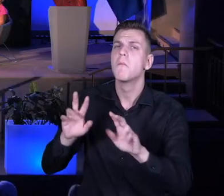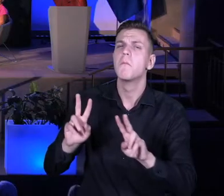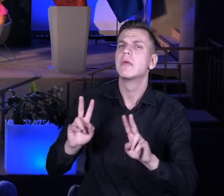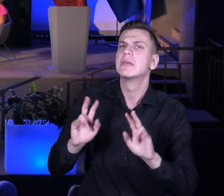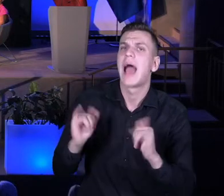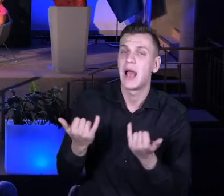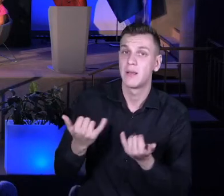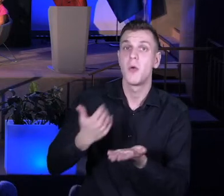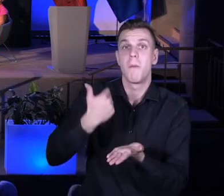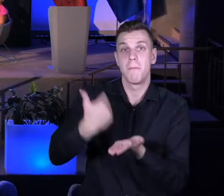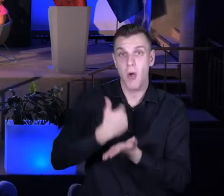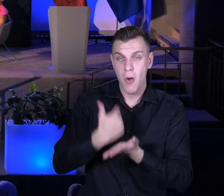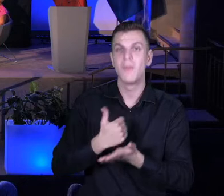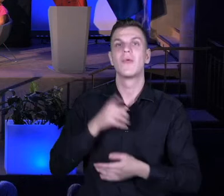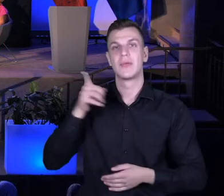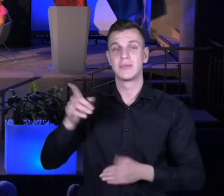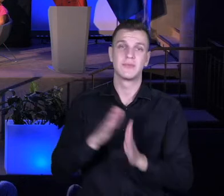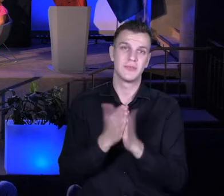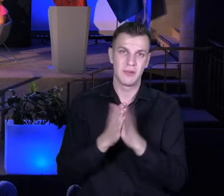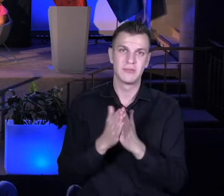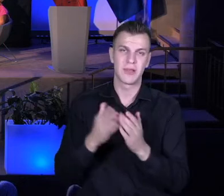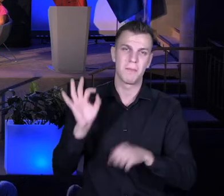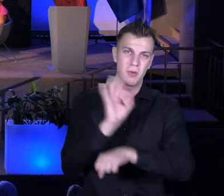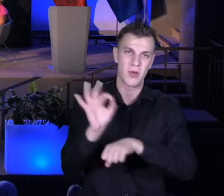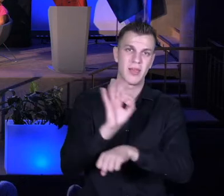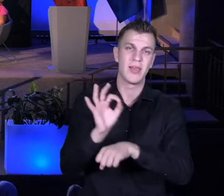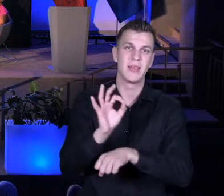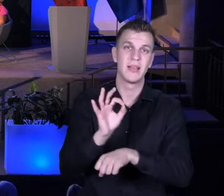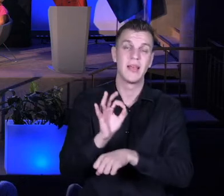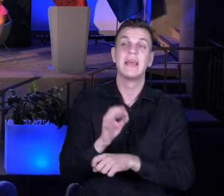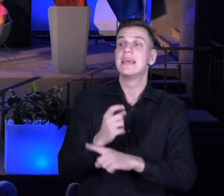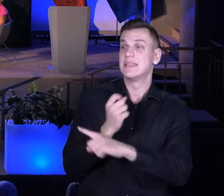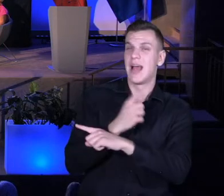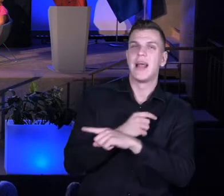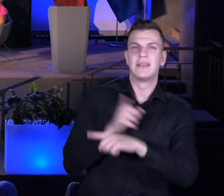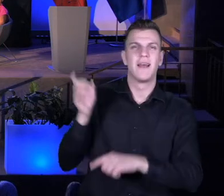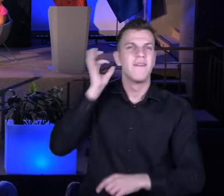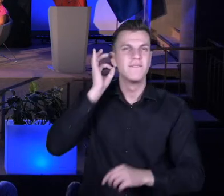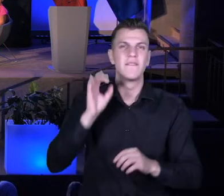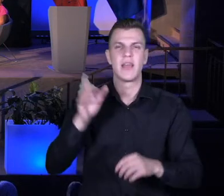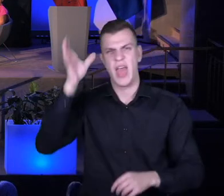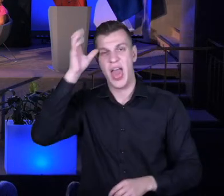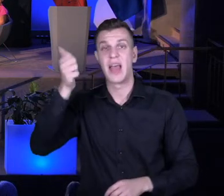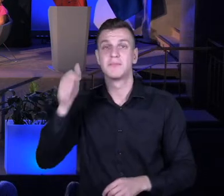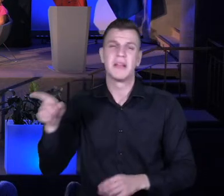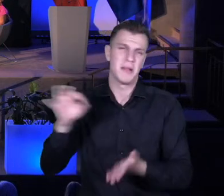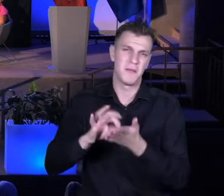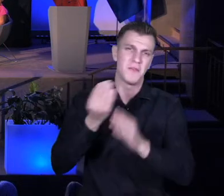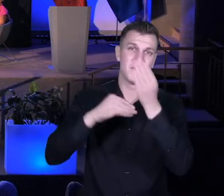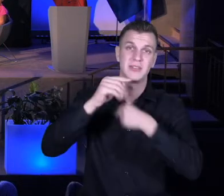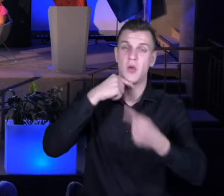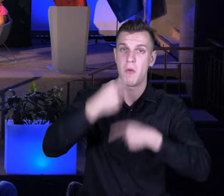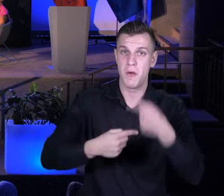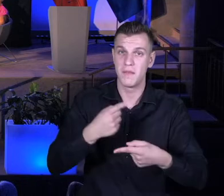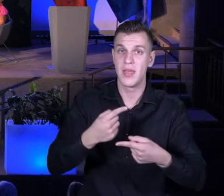I ja wiem, że tu jest ekspertka, która za chwilę o tym powie bardzo dużo, ale To było dla nas bardzo ważne narzędzie i